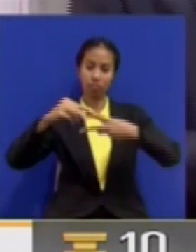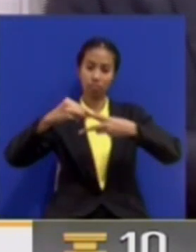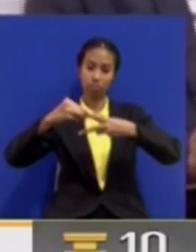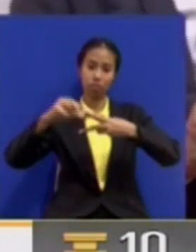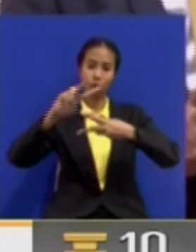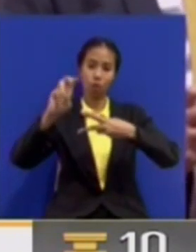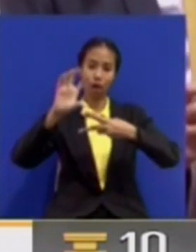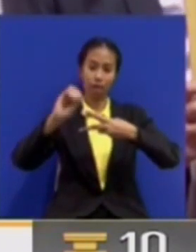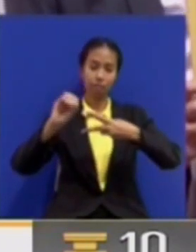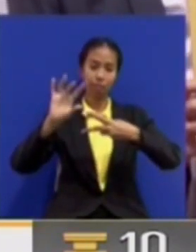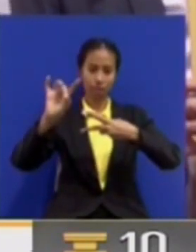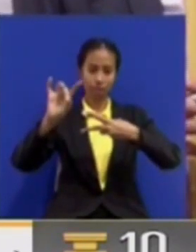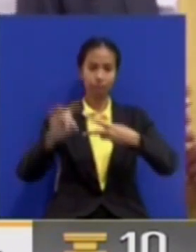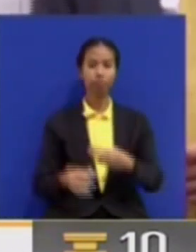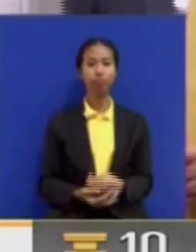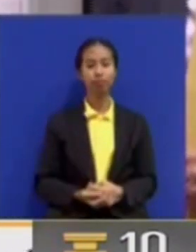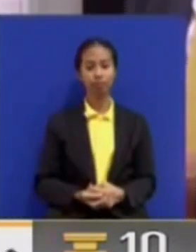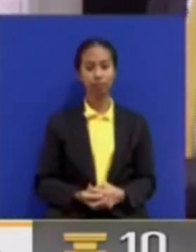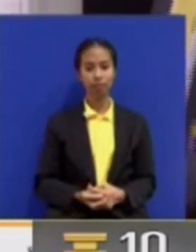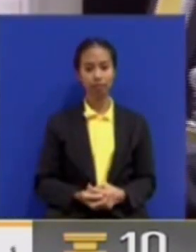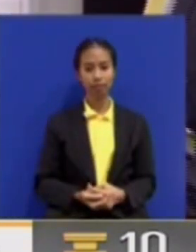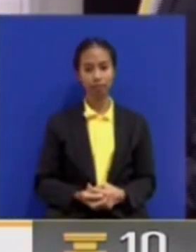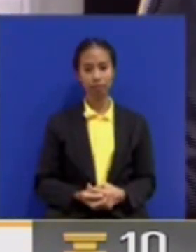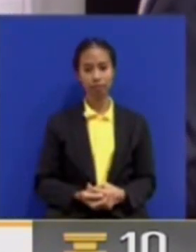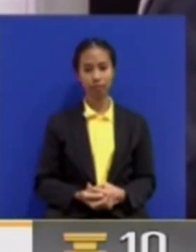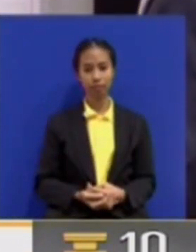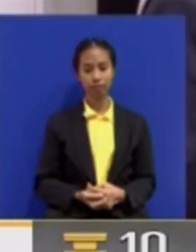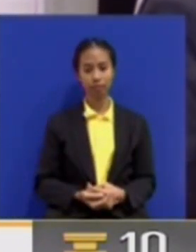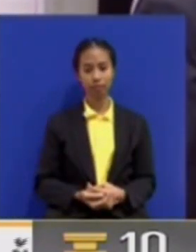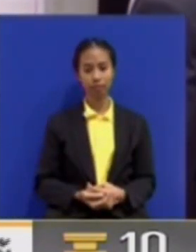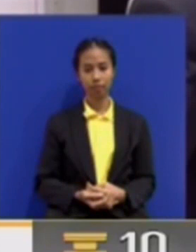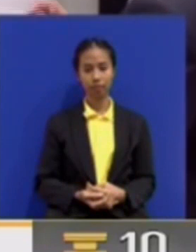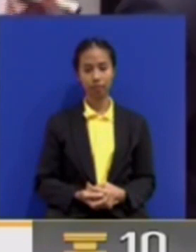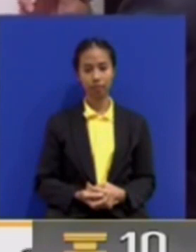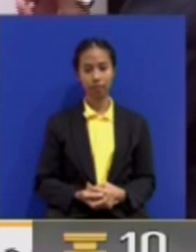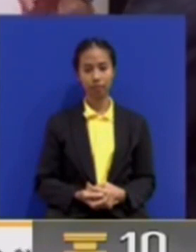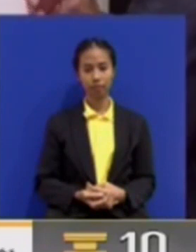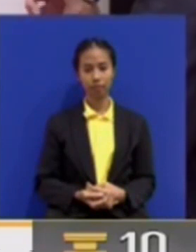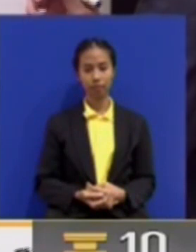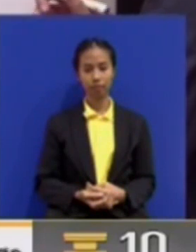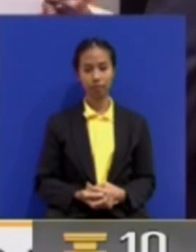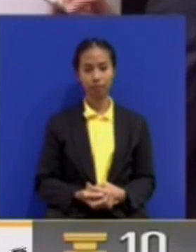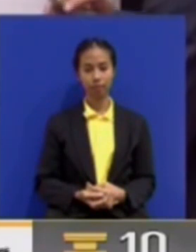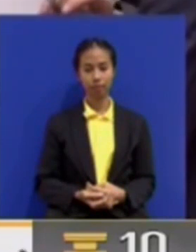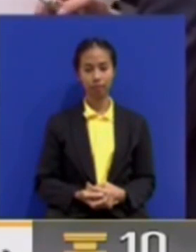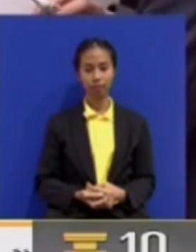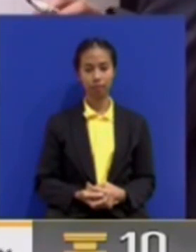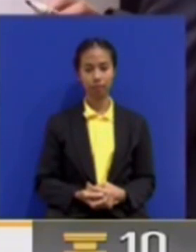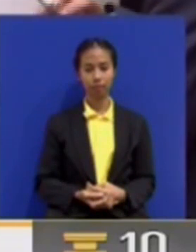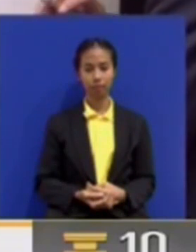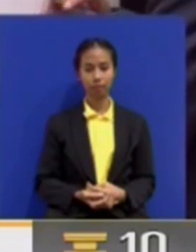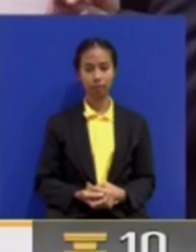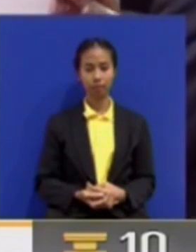258 258 นะคะ ถ้าว่าอยู่ฝ่ายรัฐบาลก็ได้258นั่นละ อ ่ะใช่มั้ยถ้าอยู่พวกกันว่